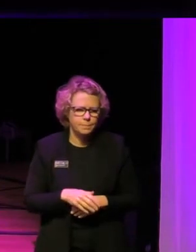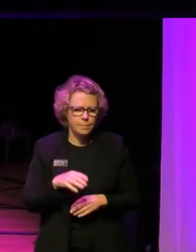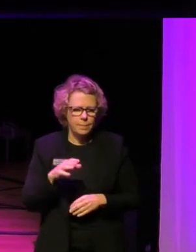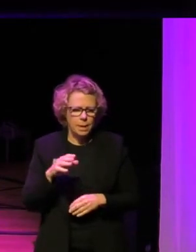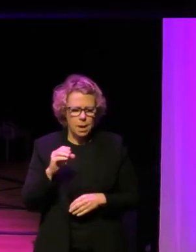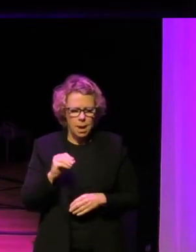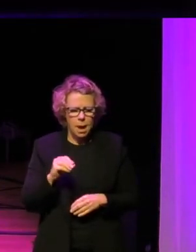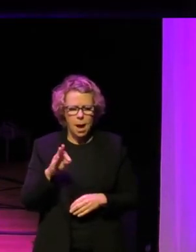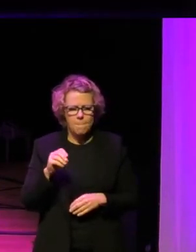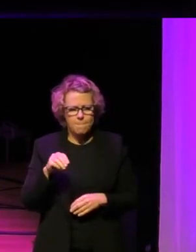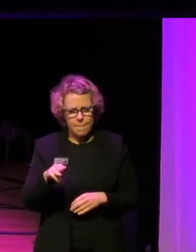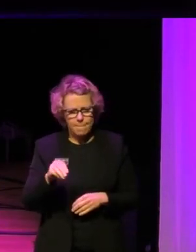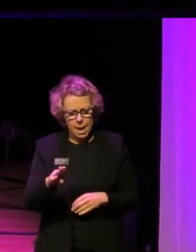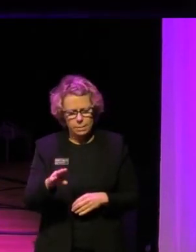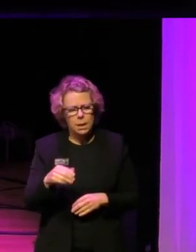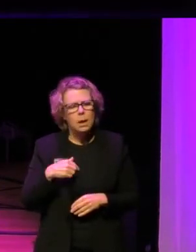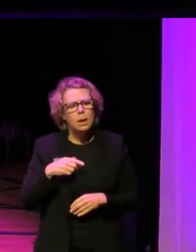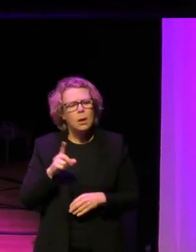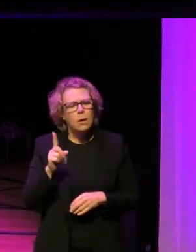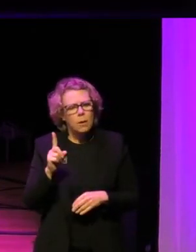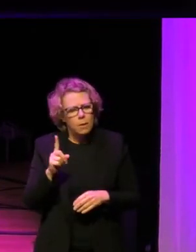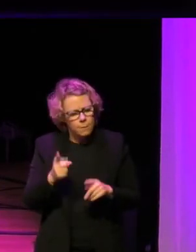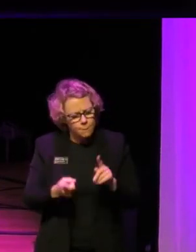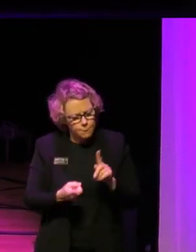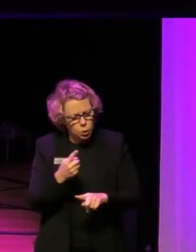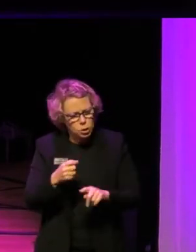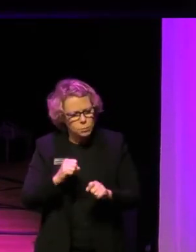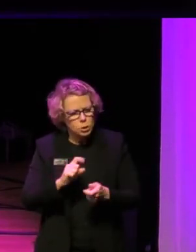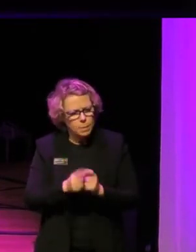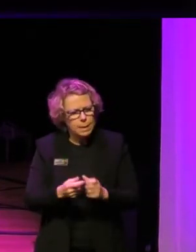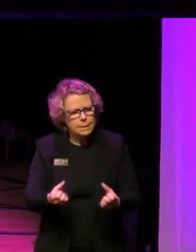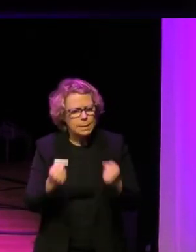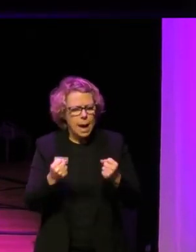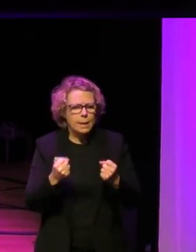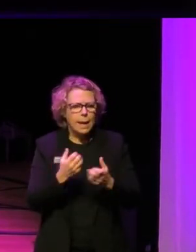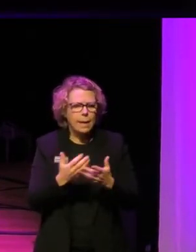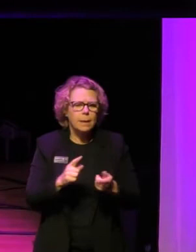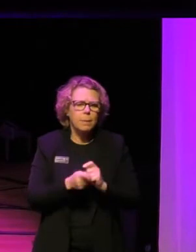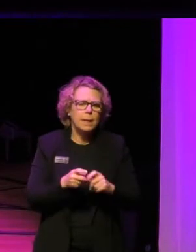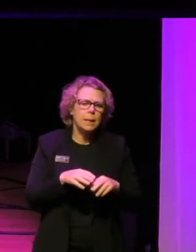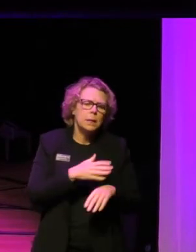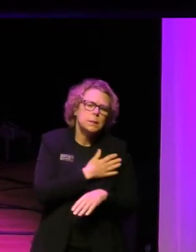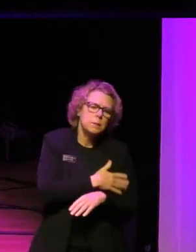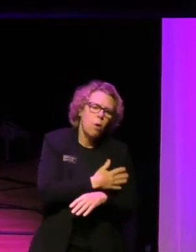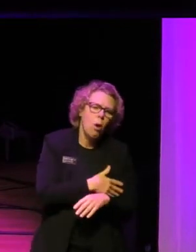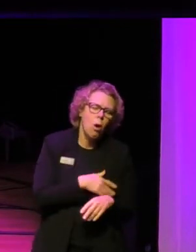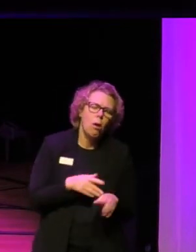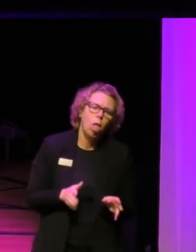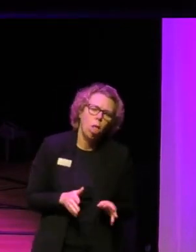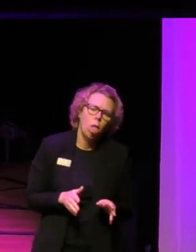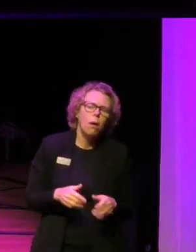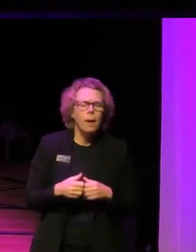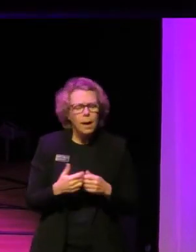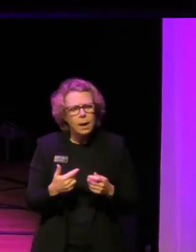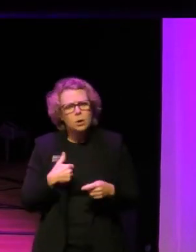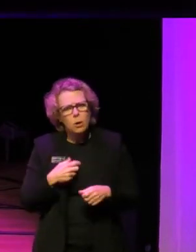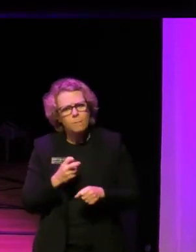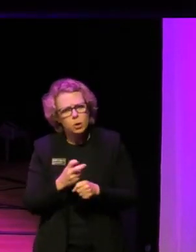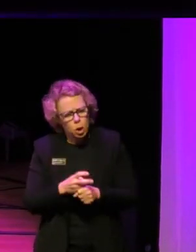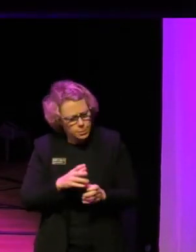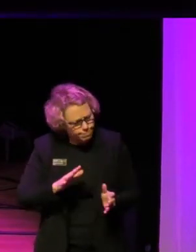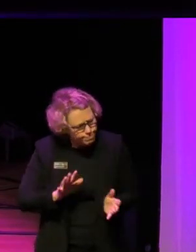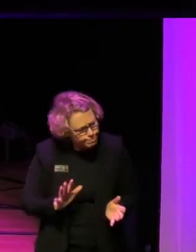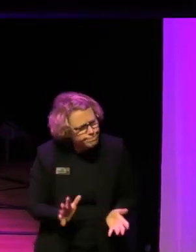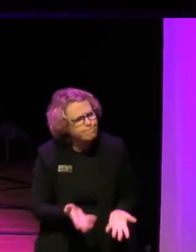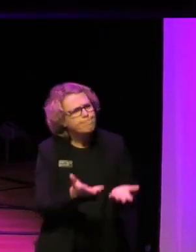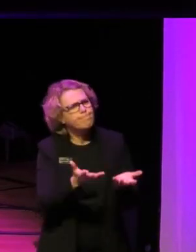Först, man måste vara stark. Man måste vara inte en svag person som kunde inte göra någonting. Mm. Och just nu, jag försöker alltid